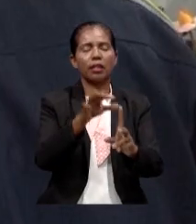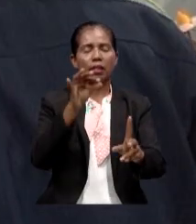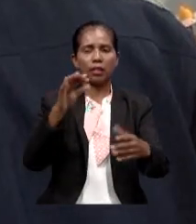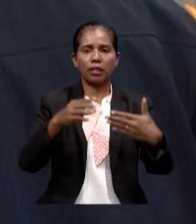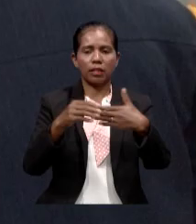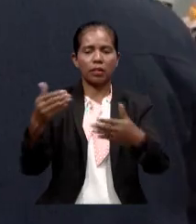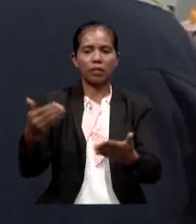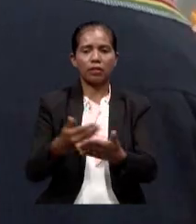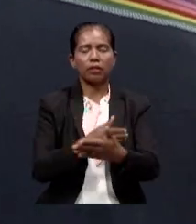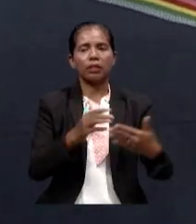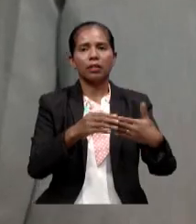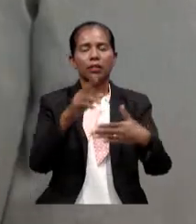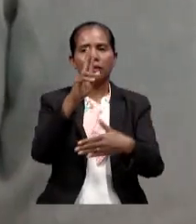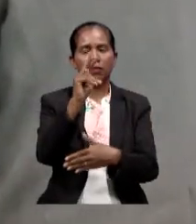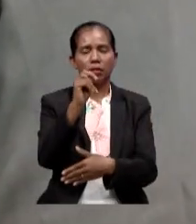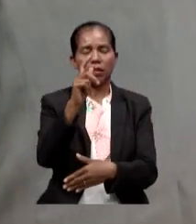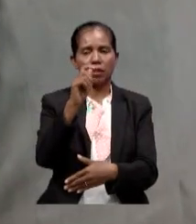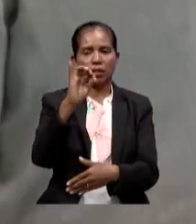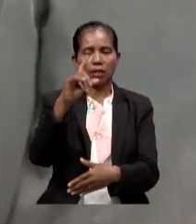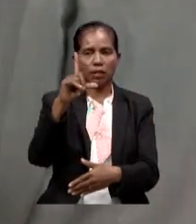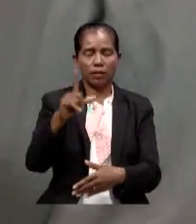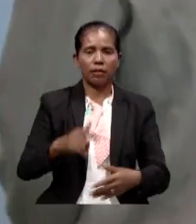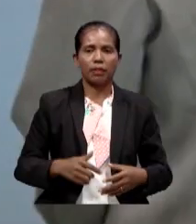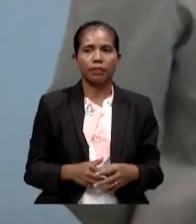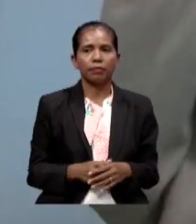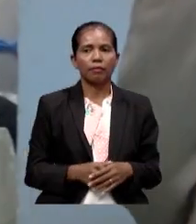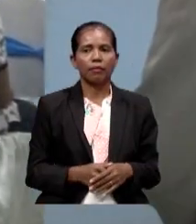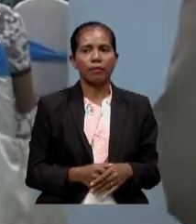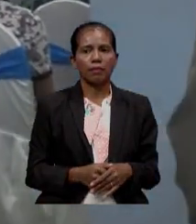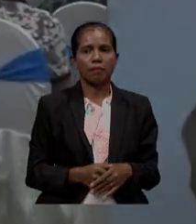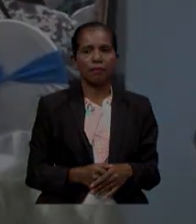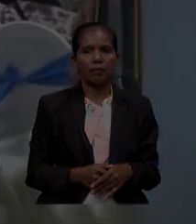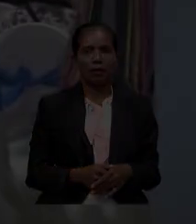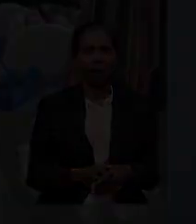hodi lidera unetil. Leopoldina de Carvalho, Agustino da Costa, GMN.